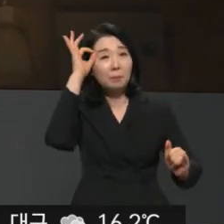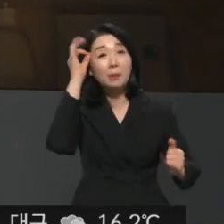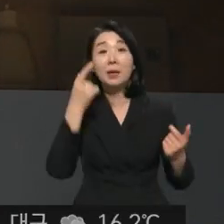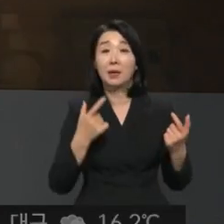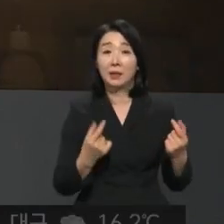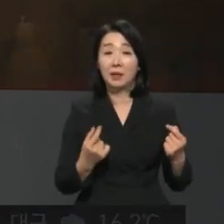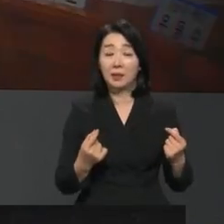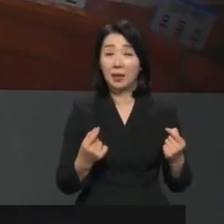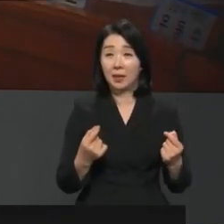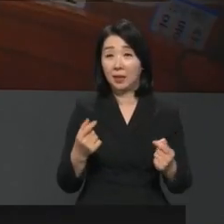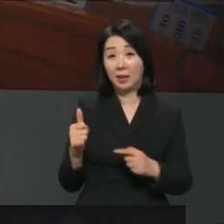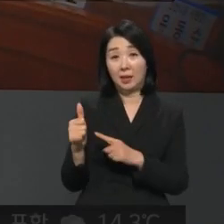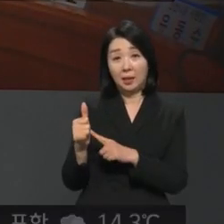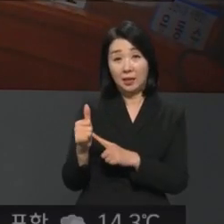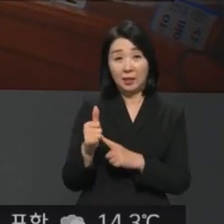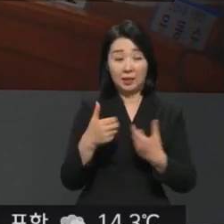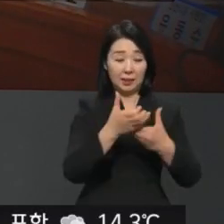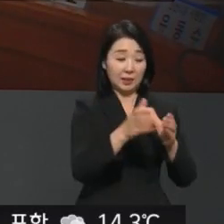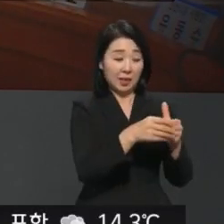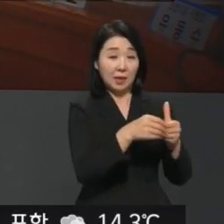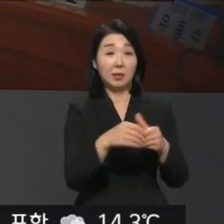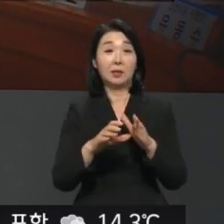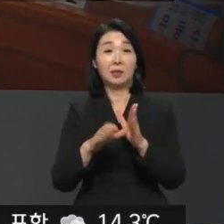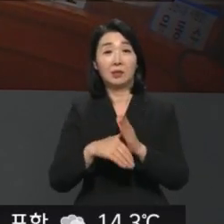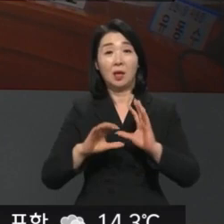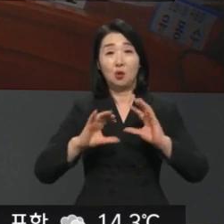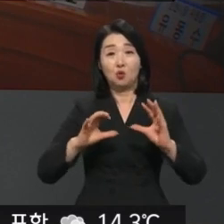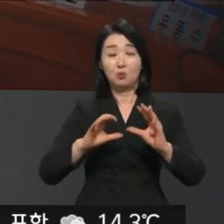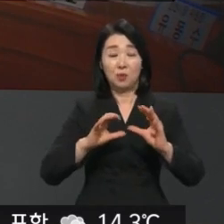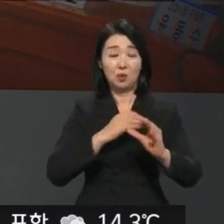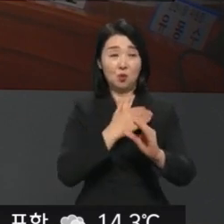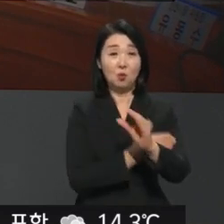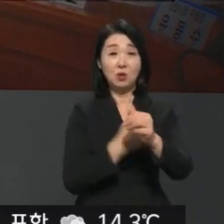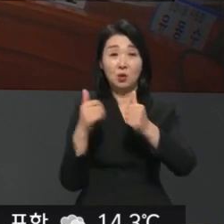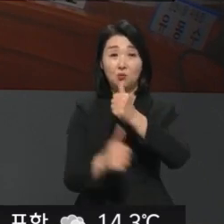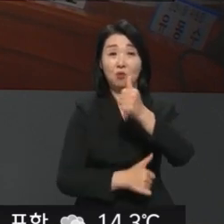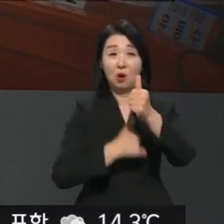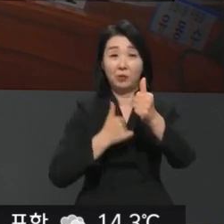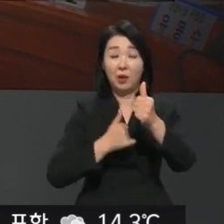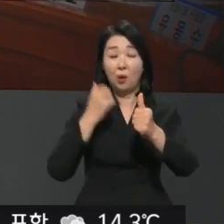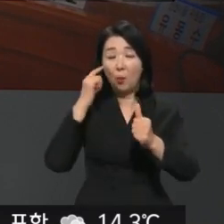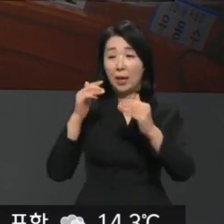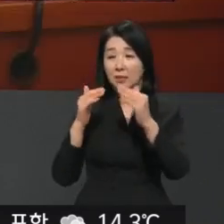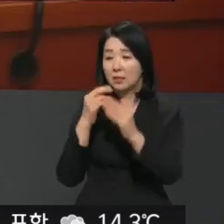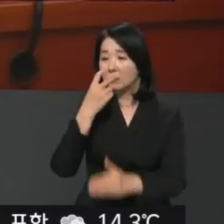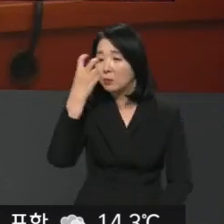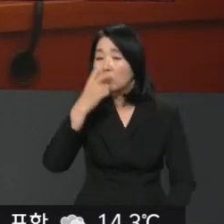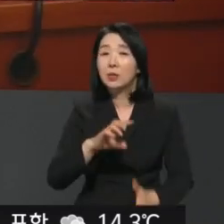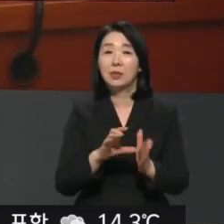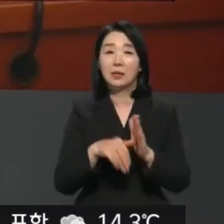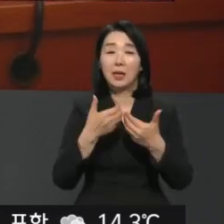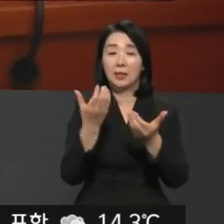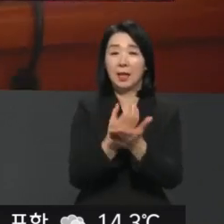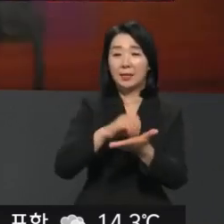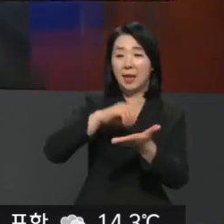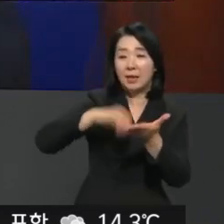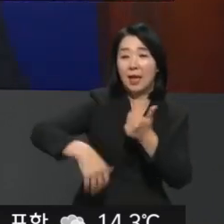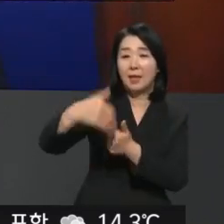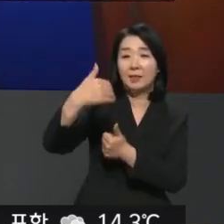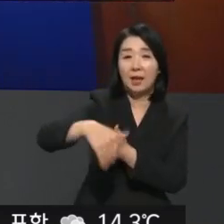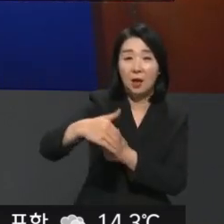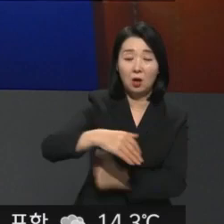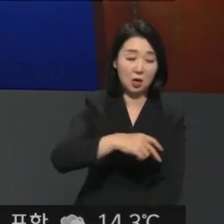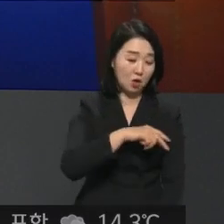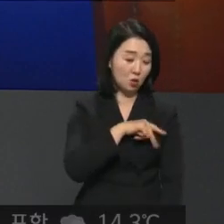본데요. 송 전 대표가 당을 이끌 때 이 국민권익위원회의 부동산 실태조사와 관련해 탈당해달라고 했던 의원